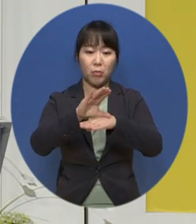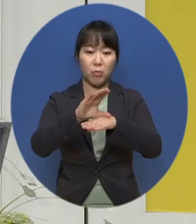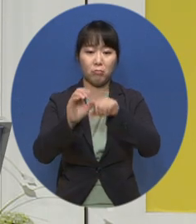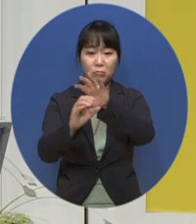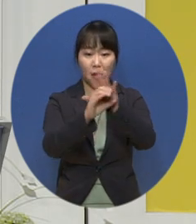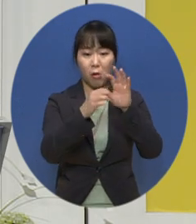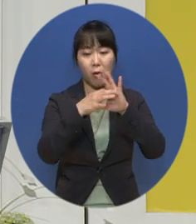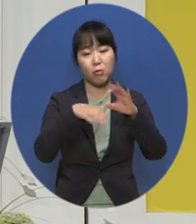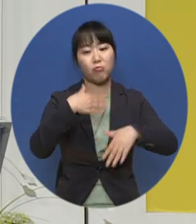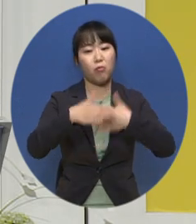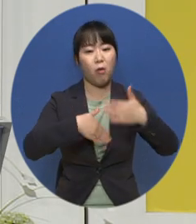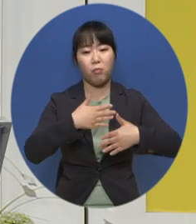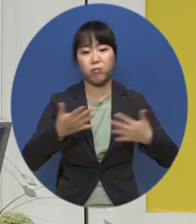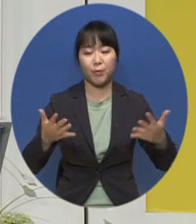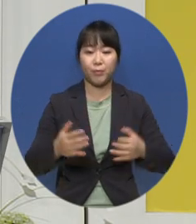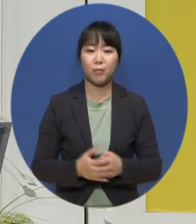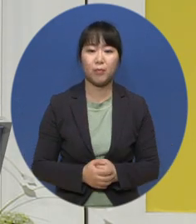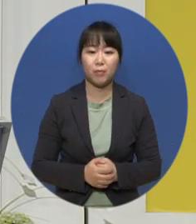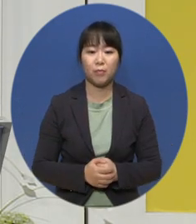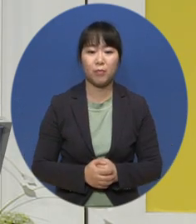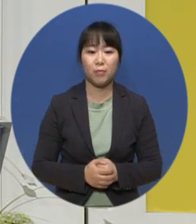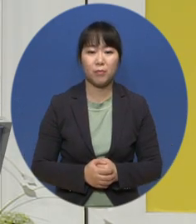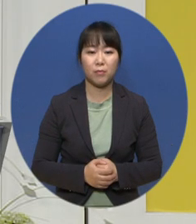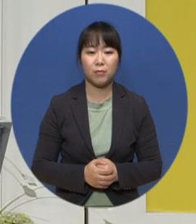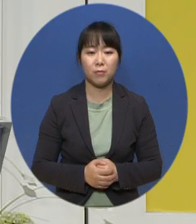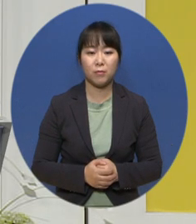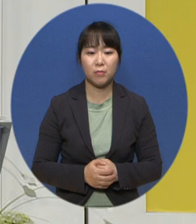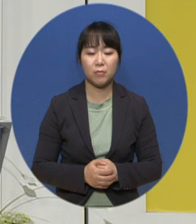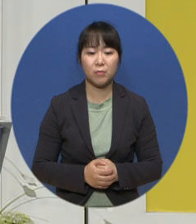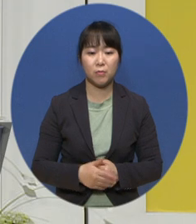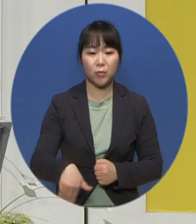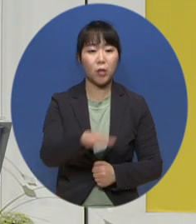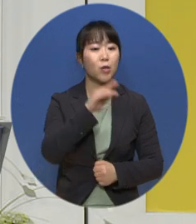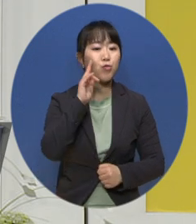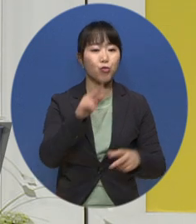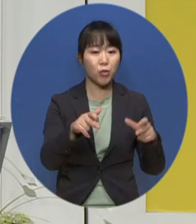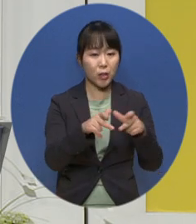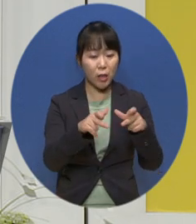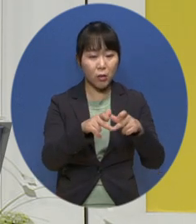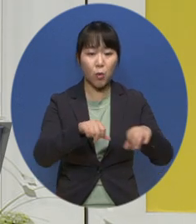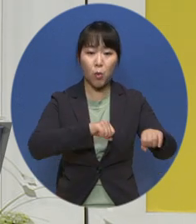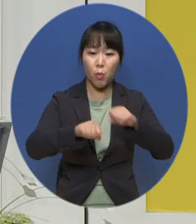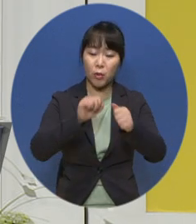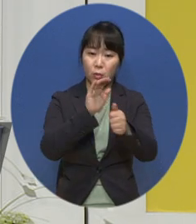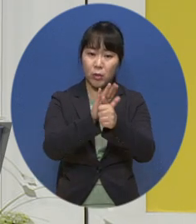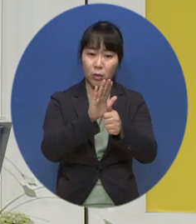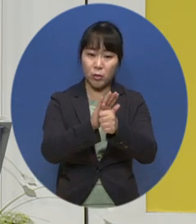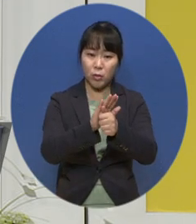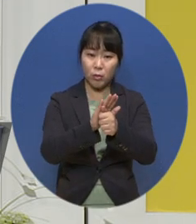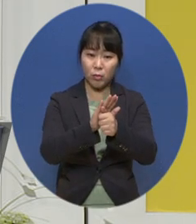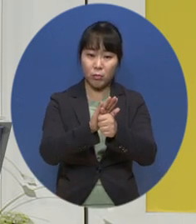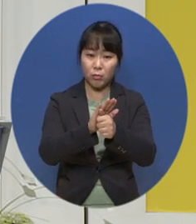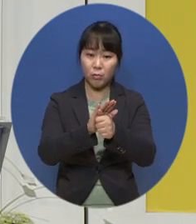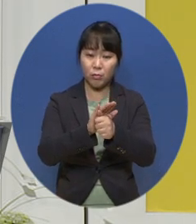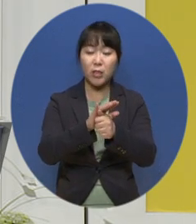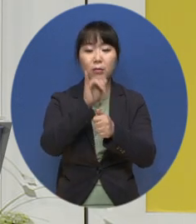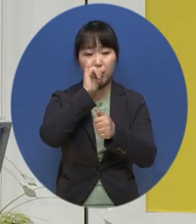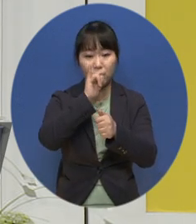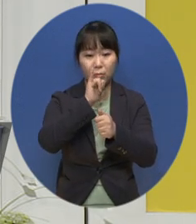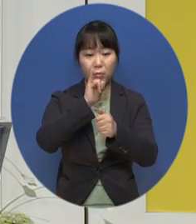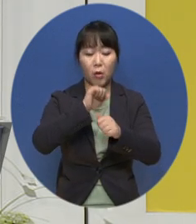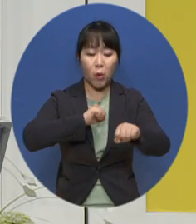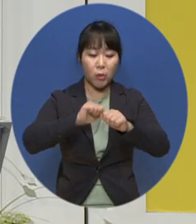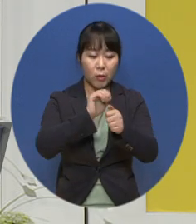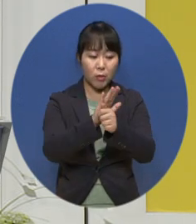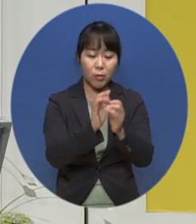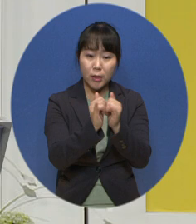이랬어요 그런가하면 은 우리가 중정 장애인들은 활동 지원을 받습니다 활동